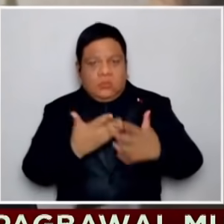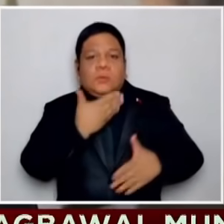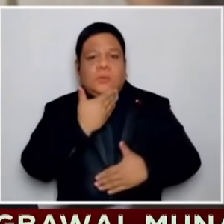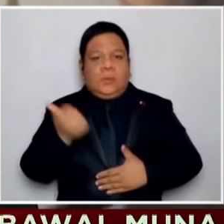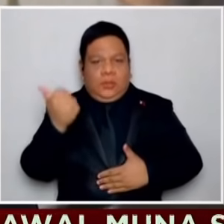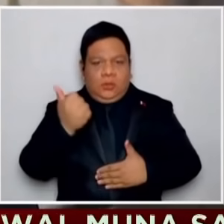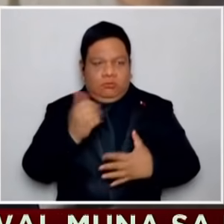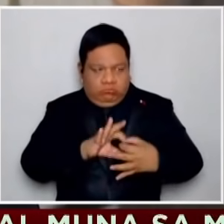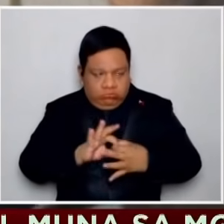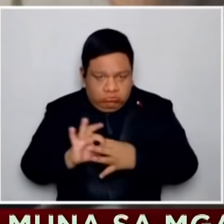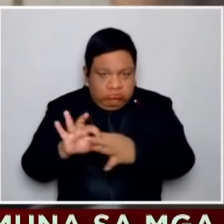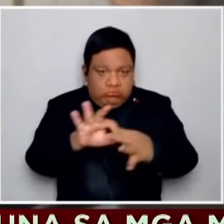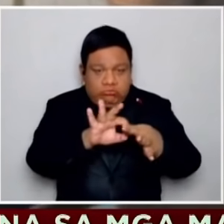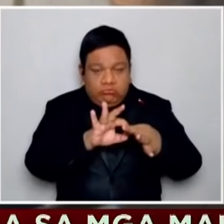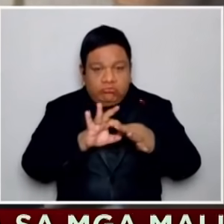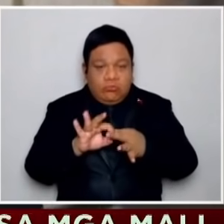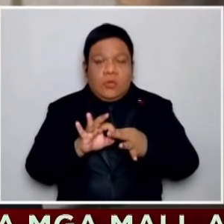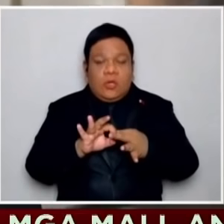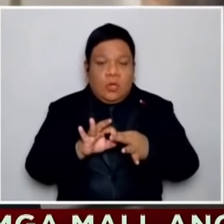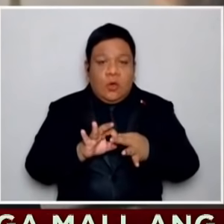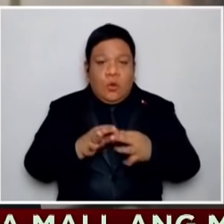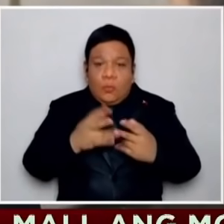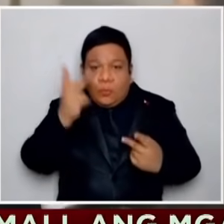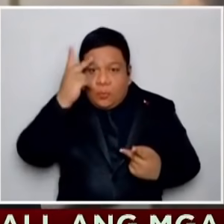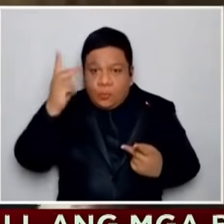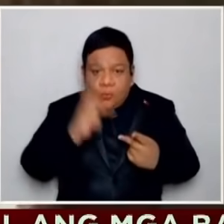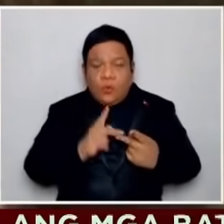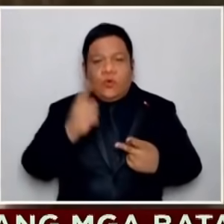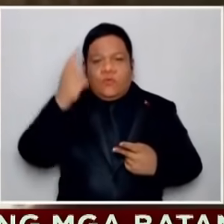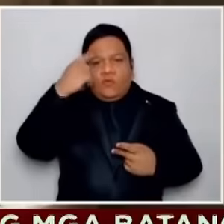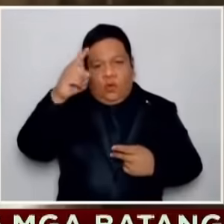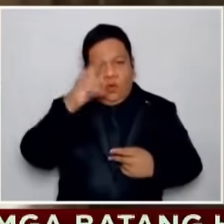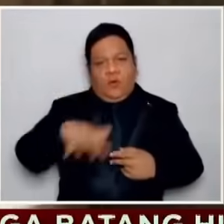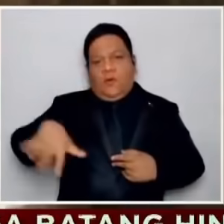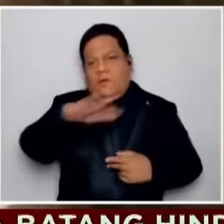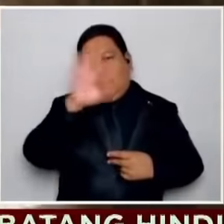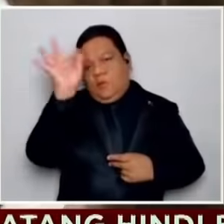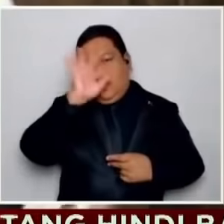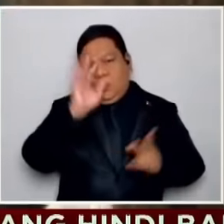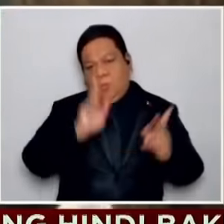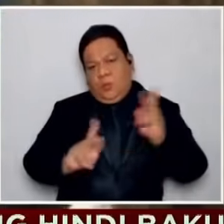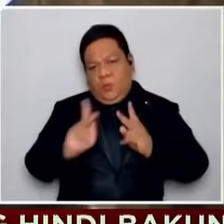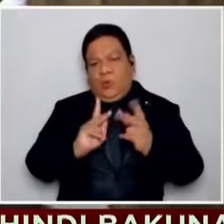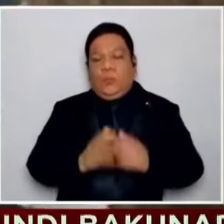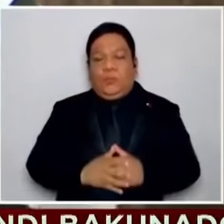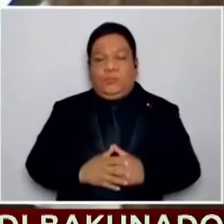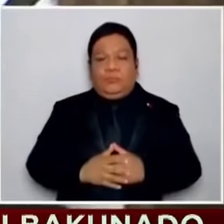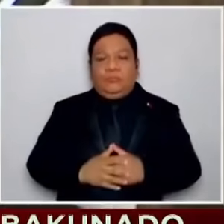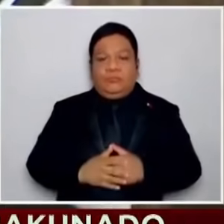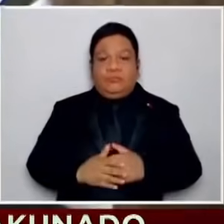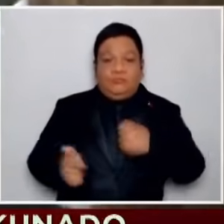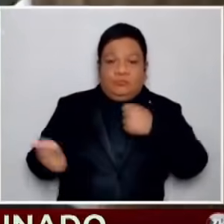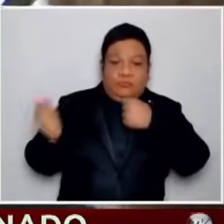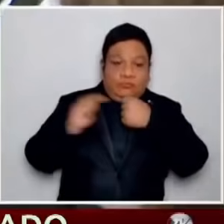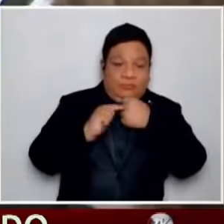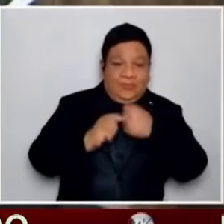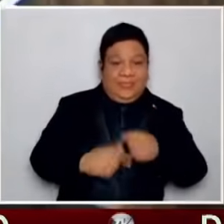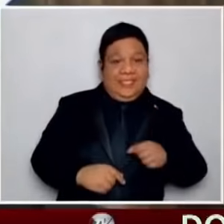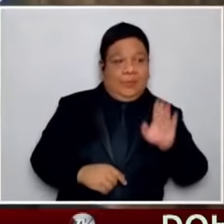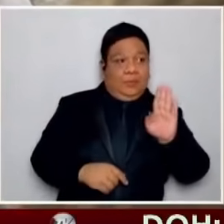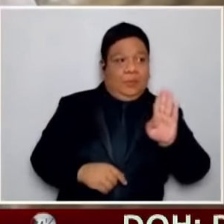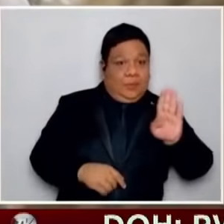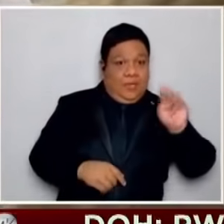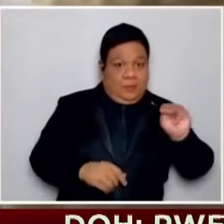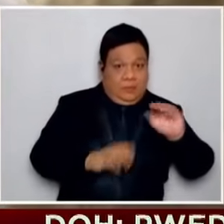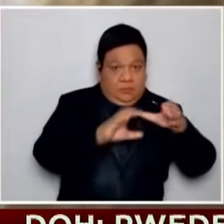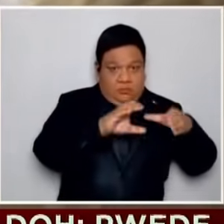Magkaisa tayo. Alang-alang na lang po sa ating mga kababayan. Nanindigan naman ang kampo ni dating Senator Marcos na magiging